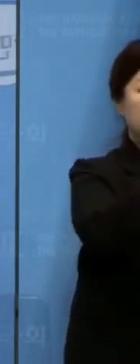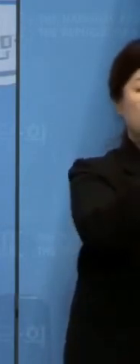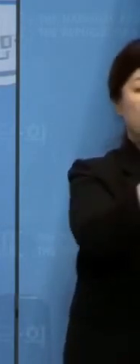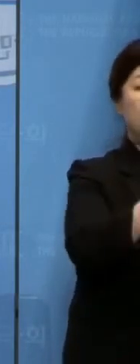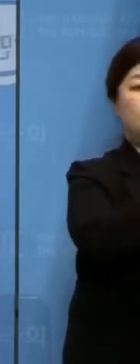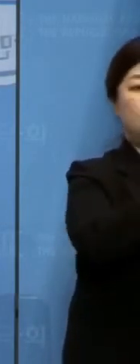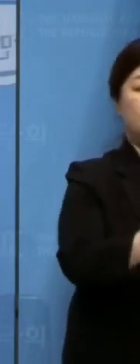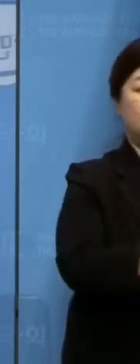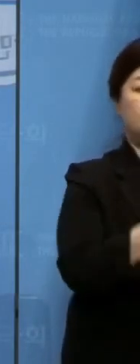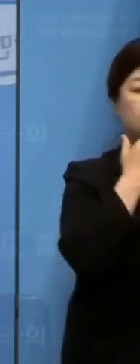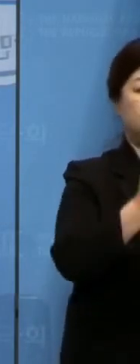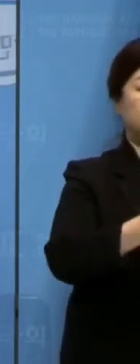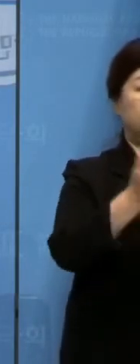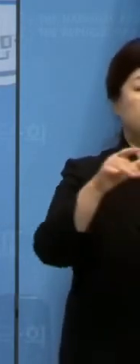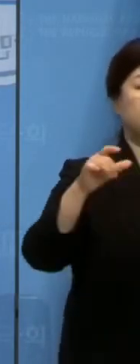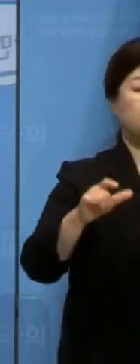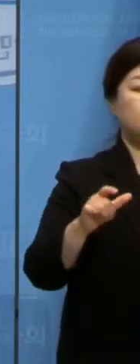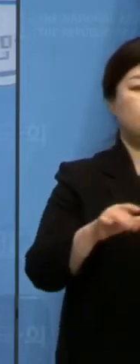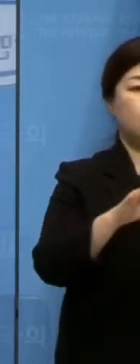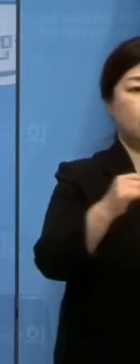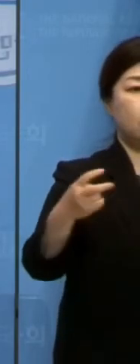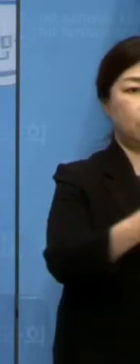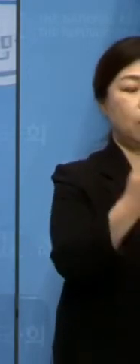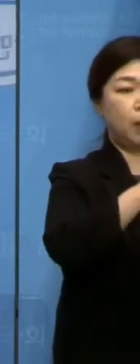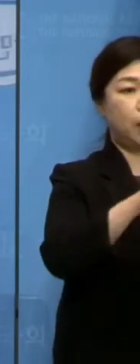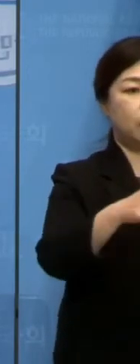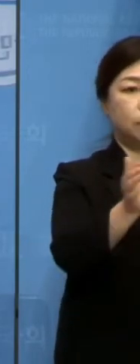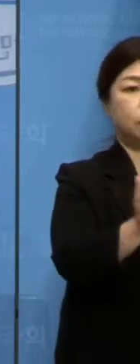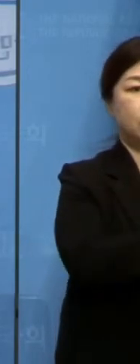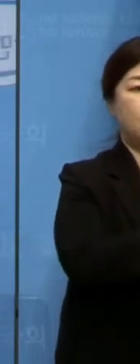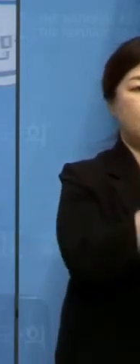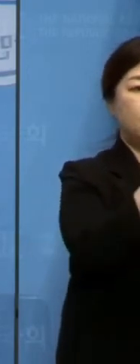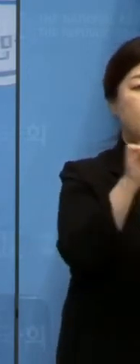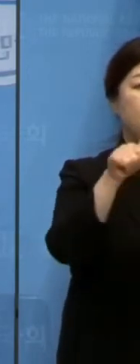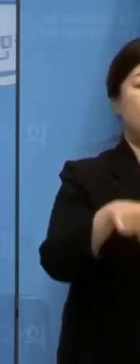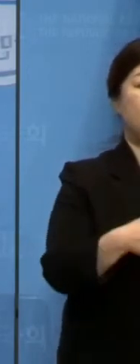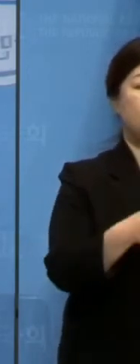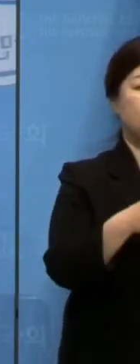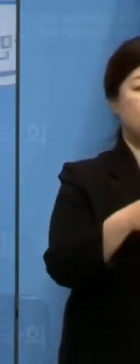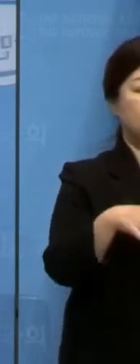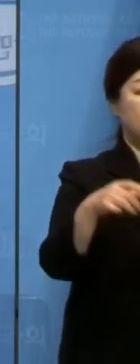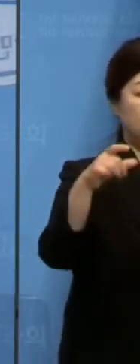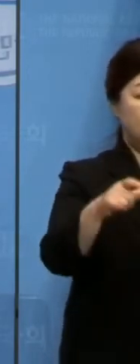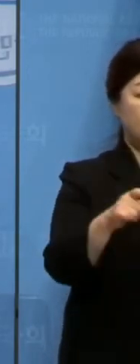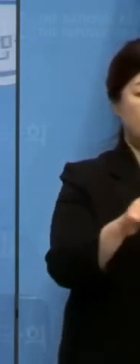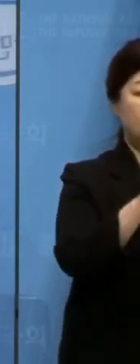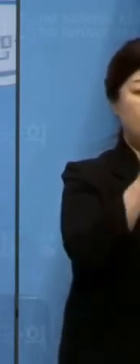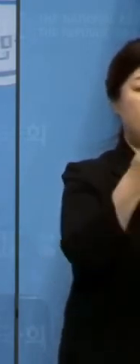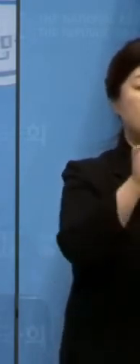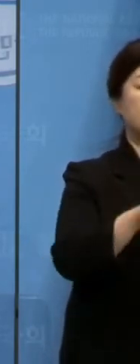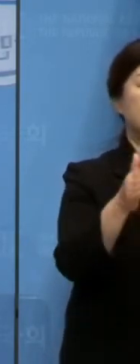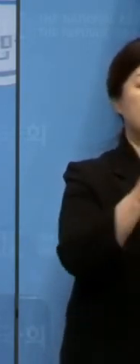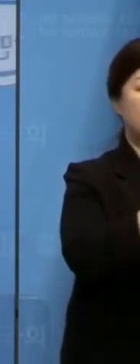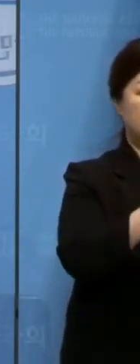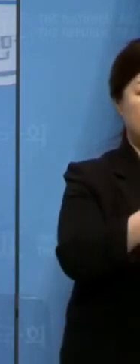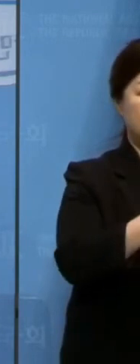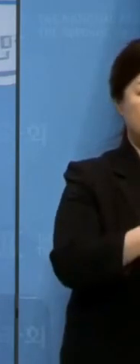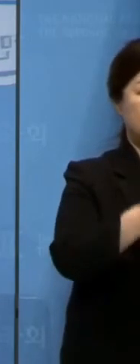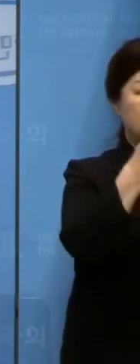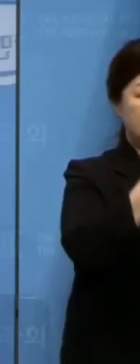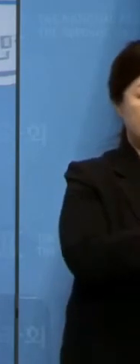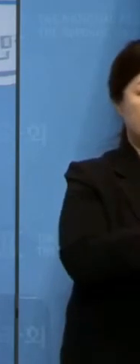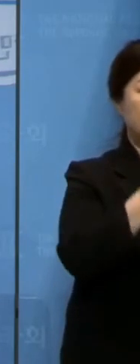8월 서울시는 국토해양부에 내곡동을 보금자리 주택지구로